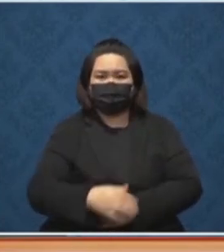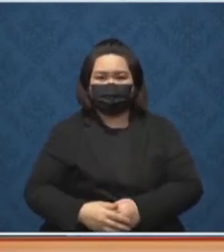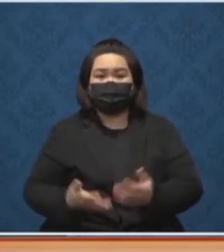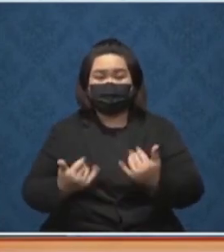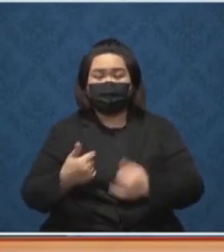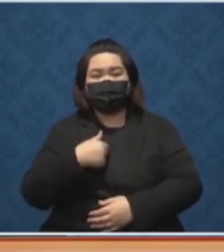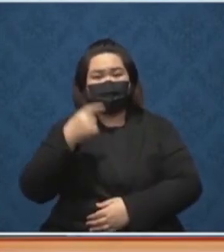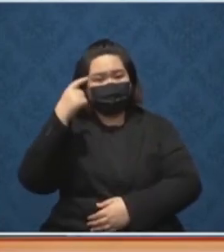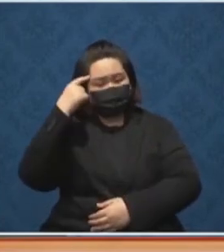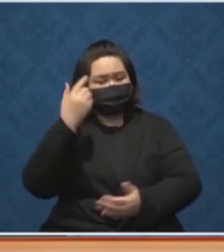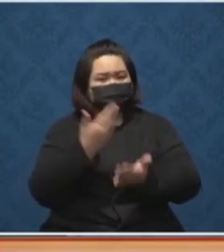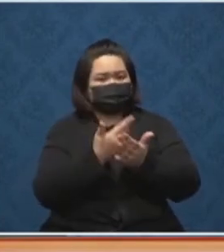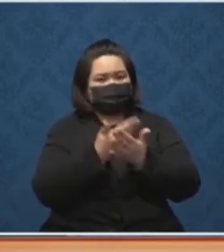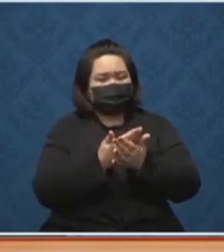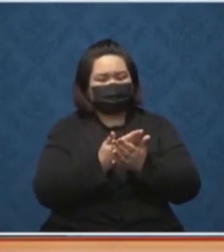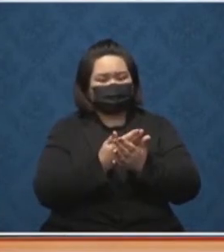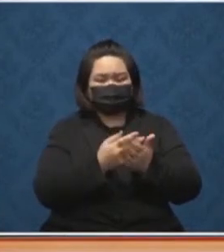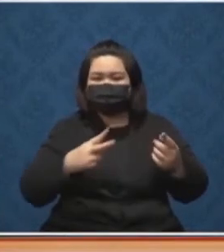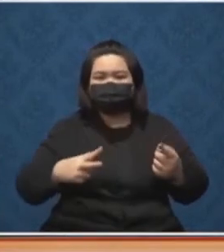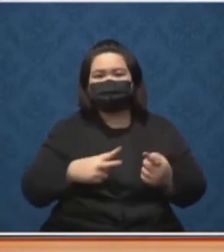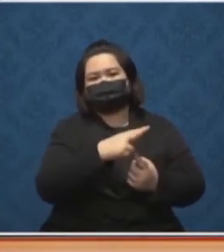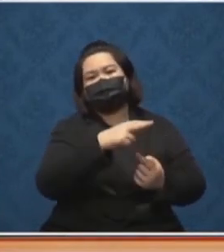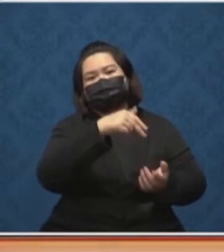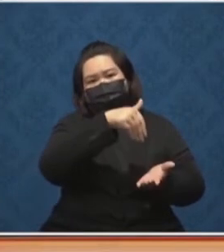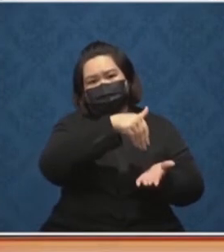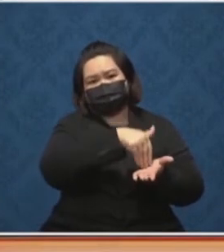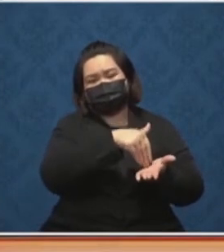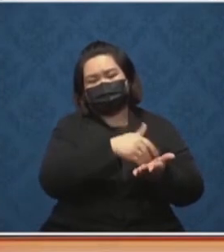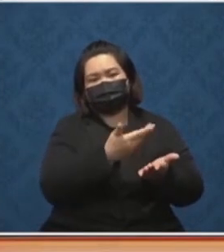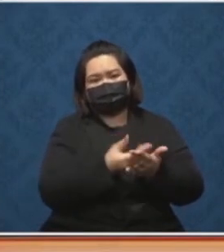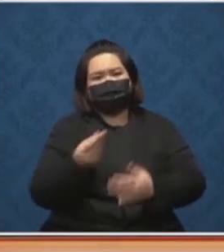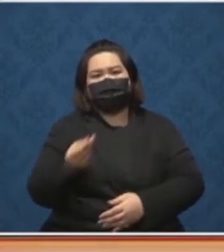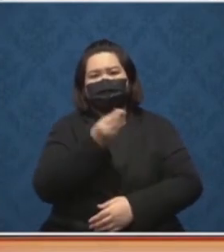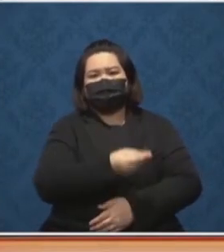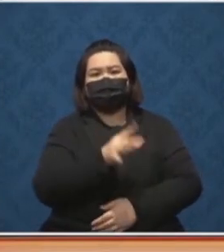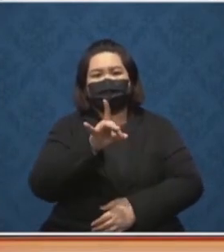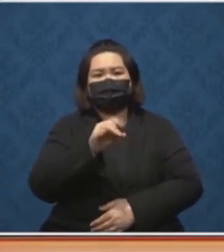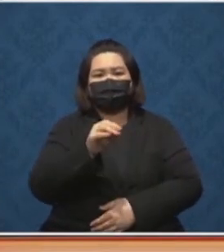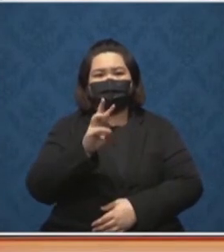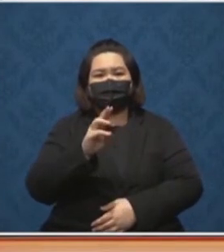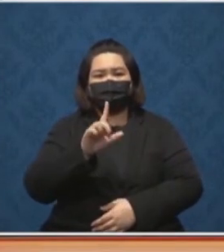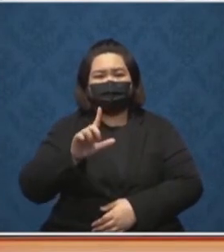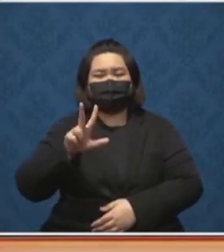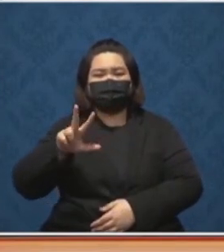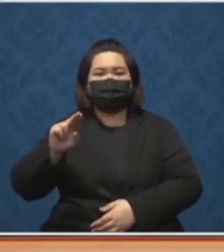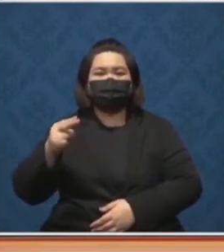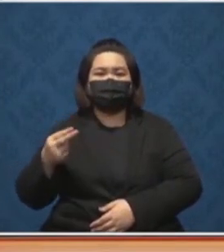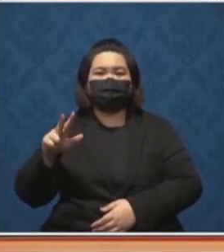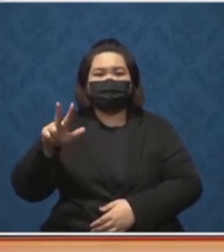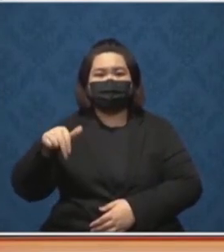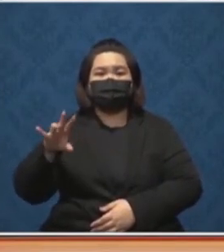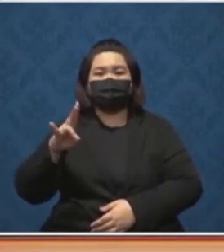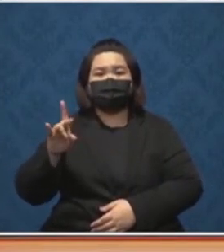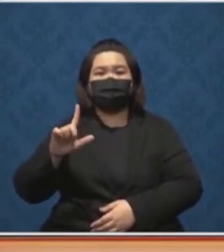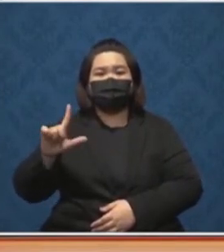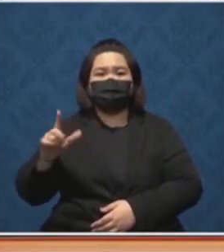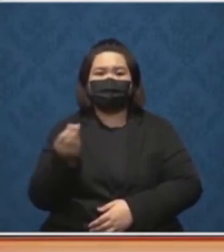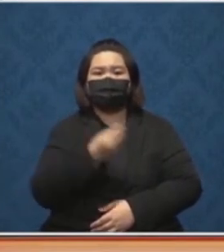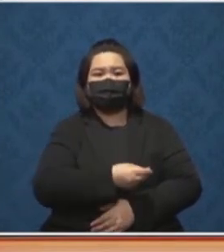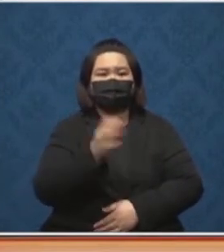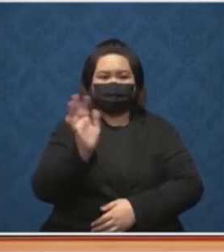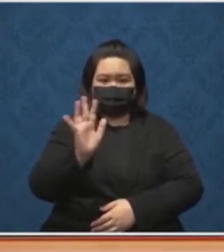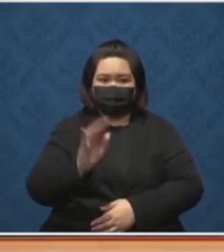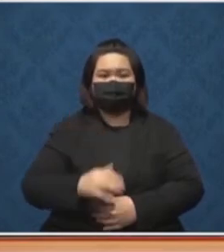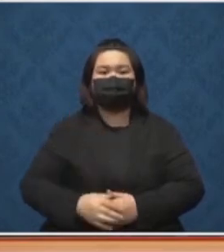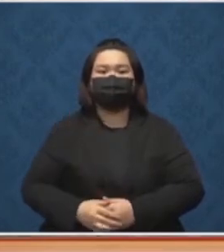ความเห็นในการตัดงบกระทรวงดจิตัในส่วของศูย์ต่ต้านขาวปรอมทั้งหมด 86,33,700 ล้านบาทกอบค